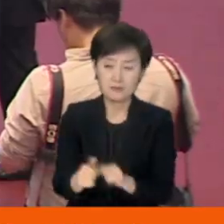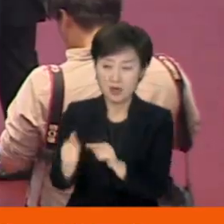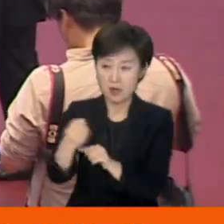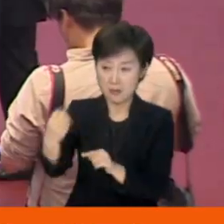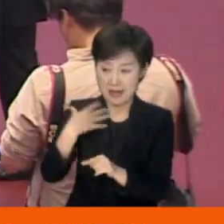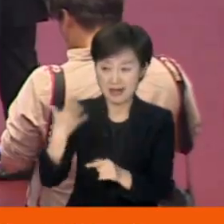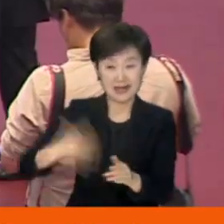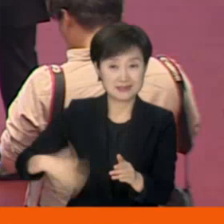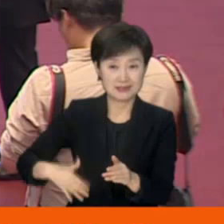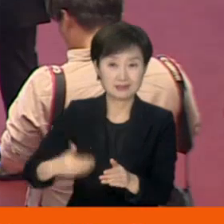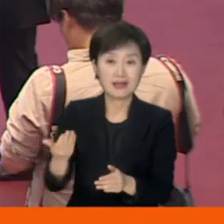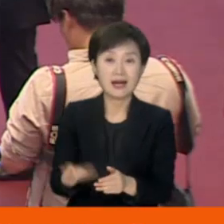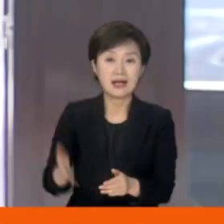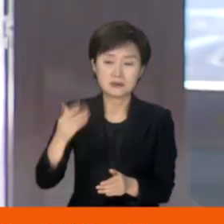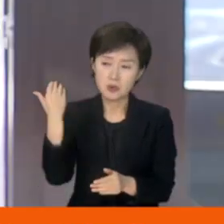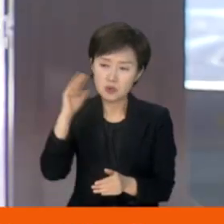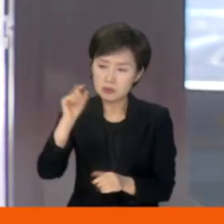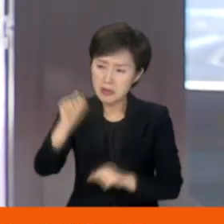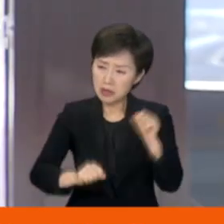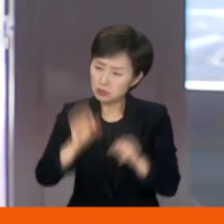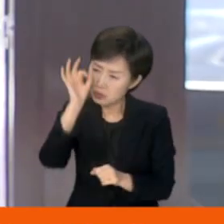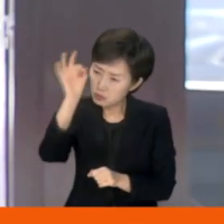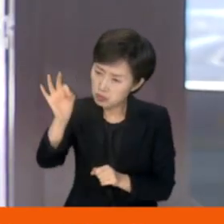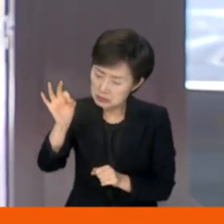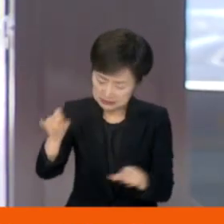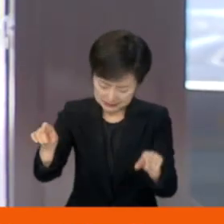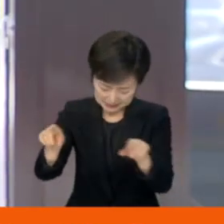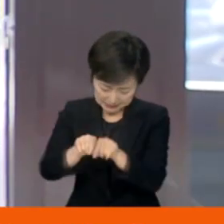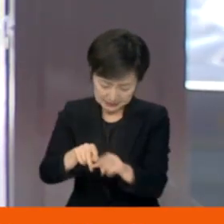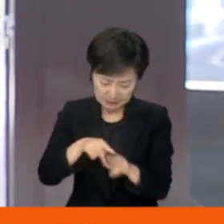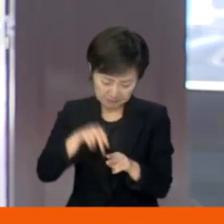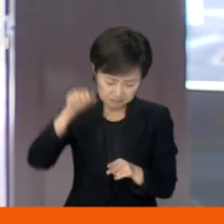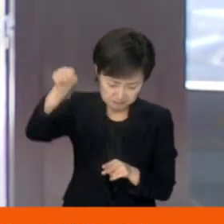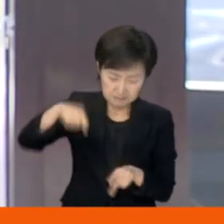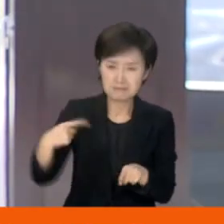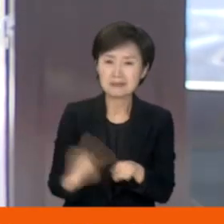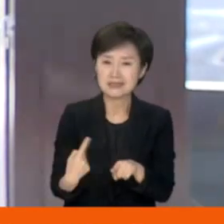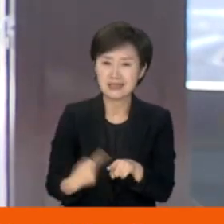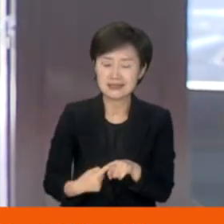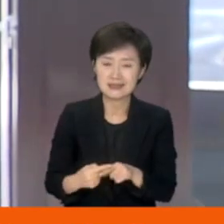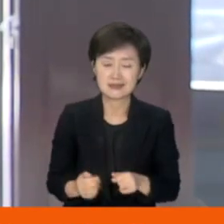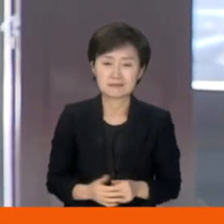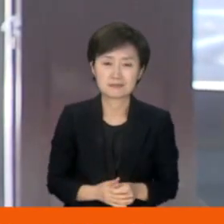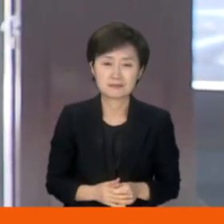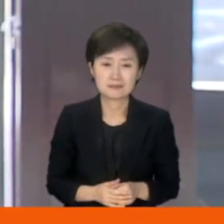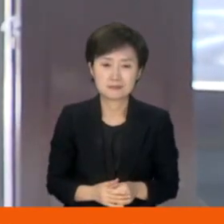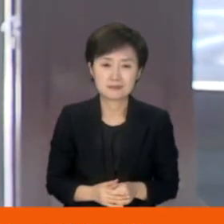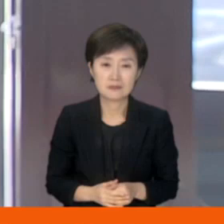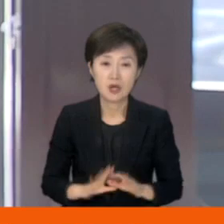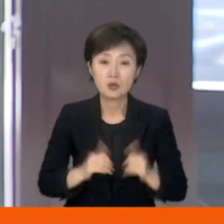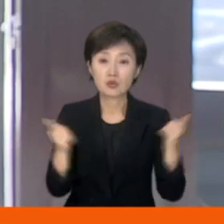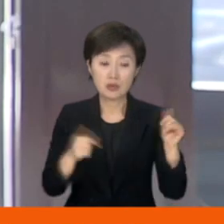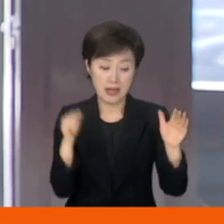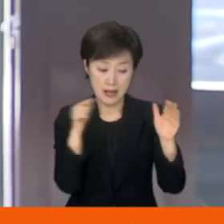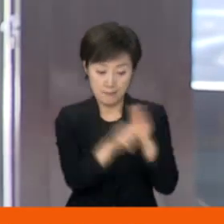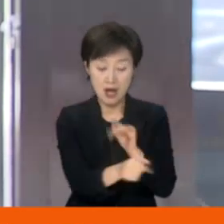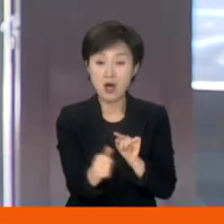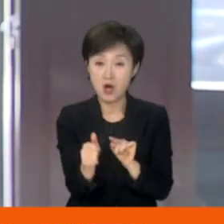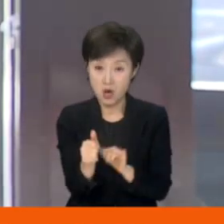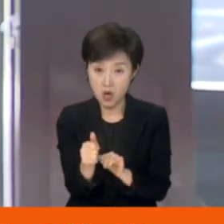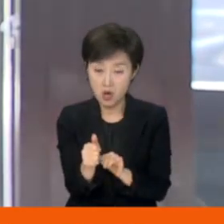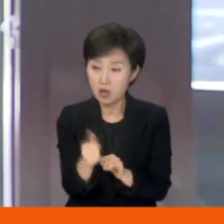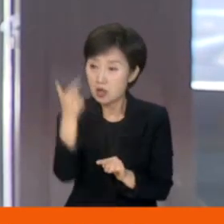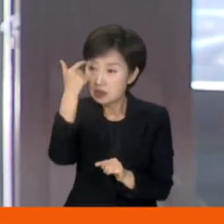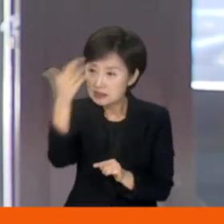있지만 최근 광폭 행보를 두고 사실상 출사표를 던졌다는 해석이 나오고 있는데요. 국회를 찾은 한 장관에게